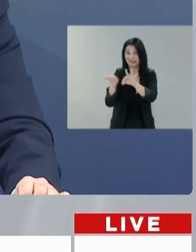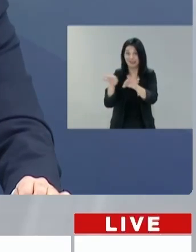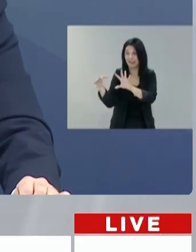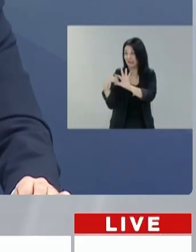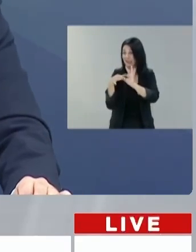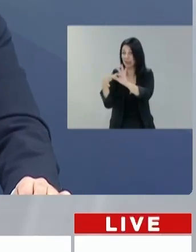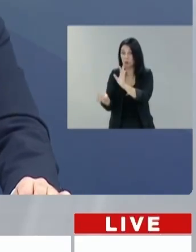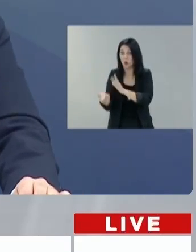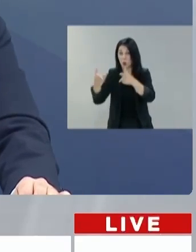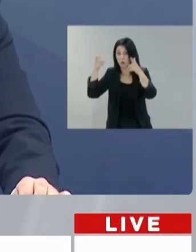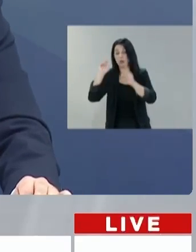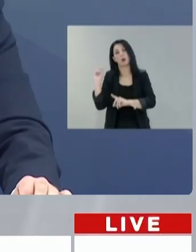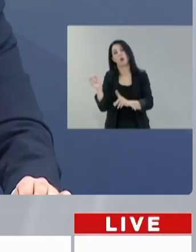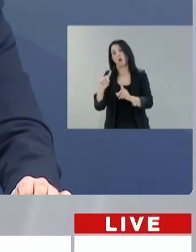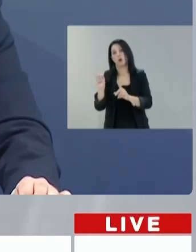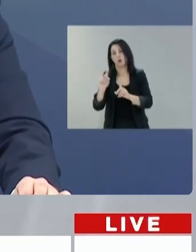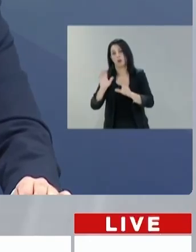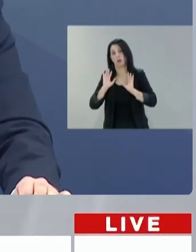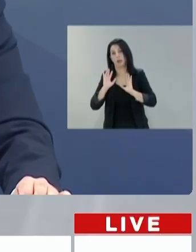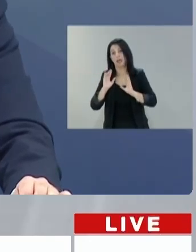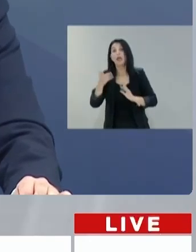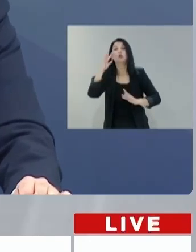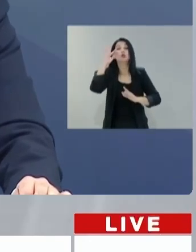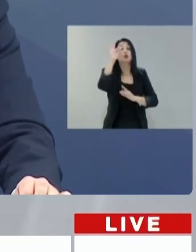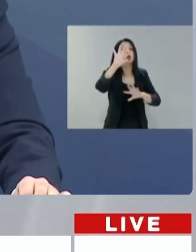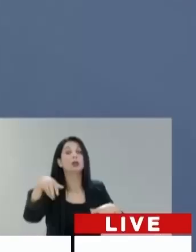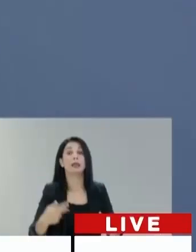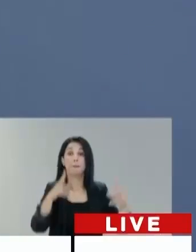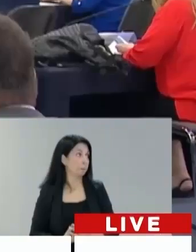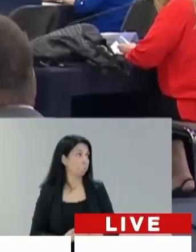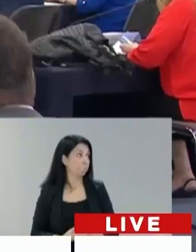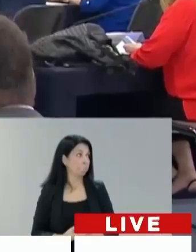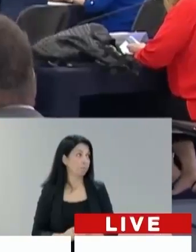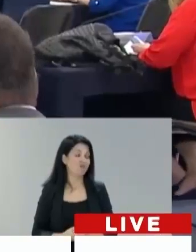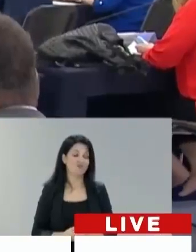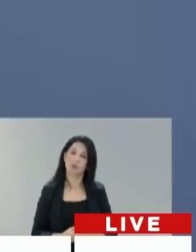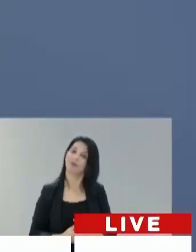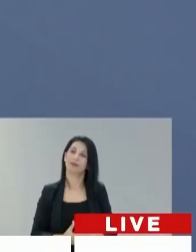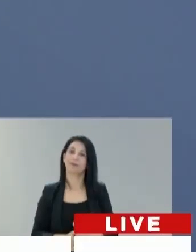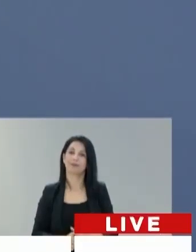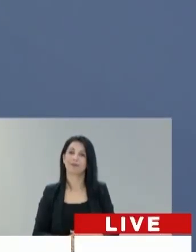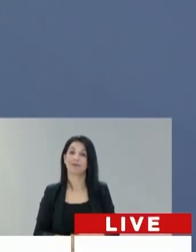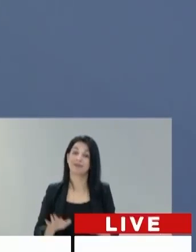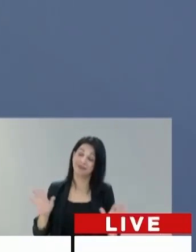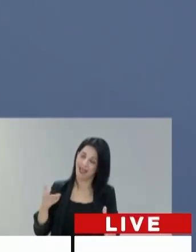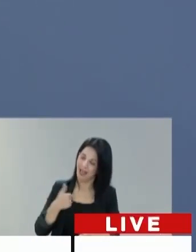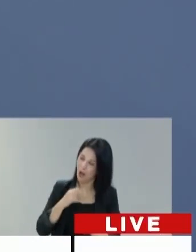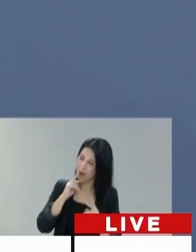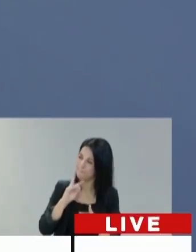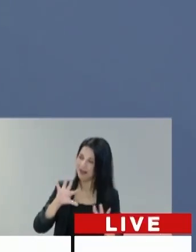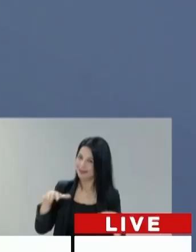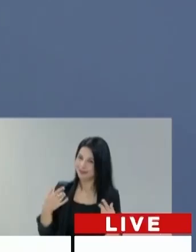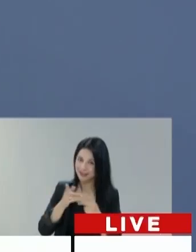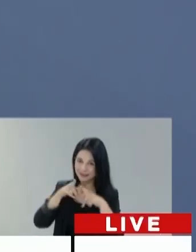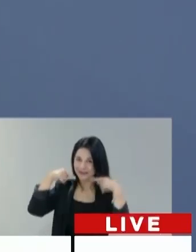τους ίδιους τους ψηφοφόρους και τους οπαδούς του ΣΥΡΙΖΑ. Υπάρχει ένα ανοιχτό θέμα μέσα στον ίδιο τον ΣΥΡΙΖΑ